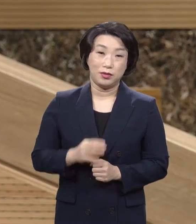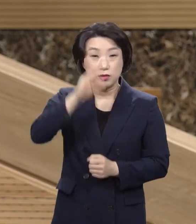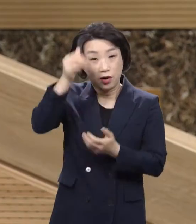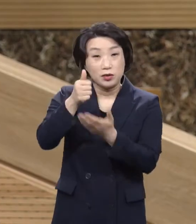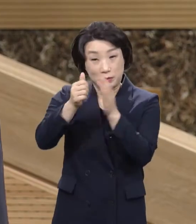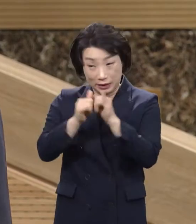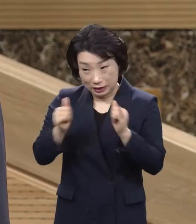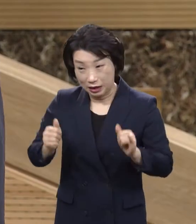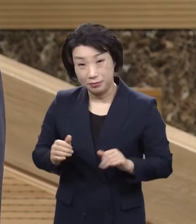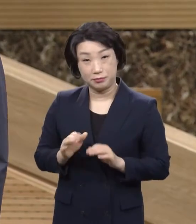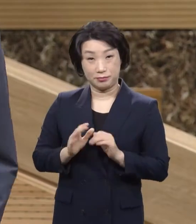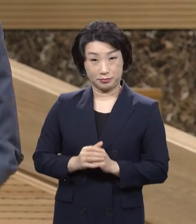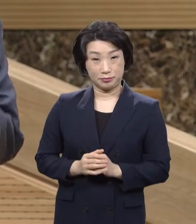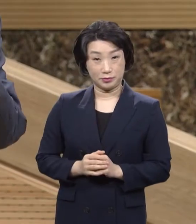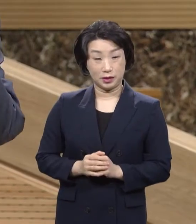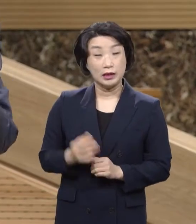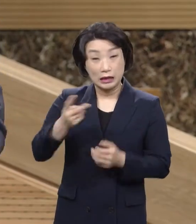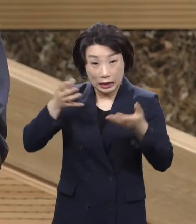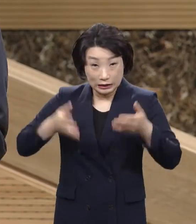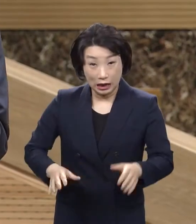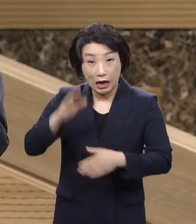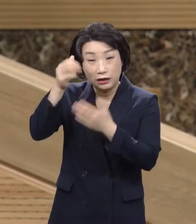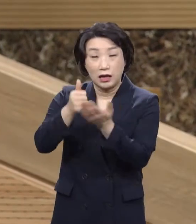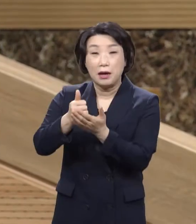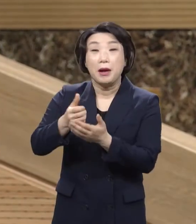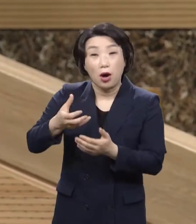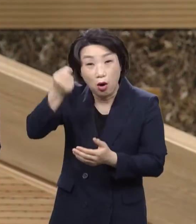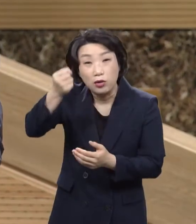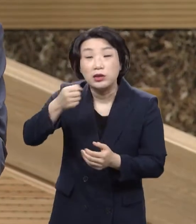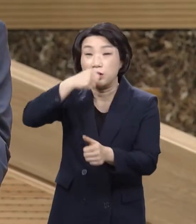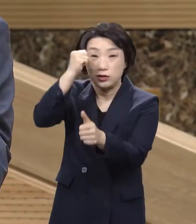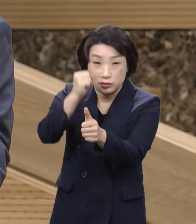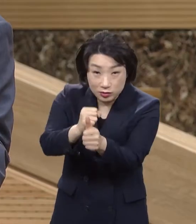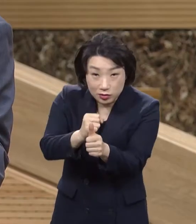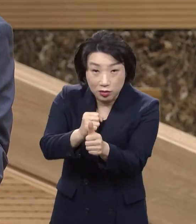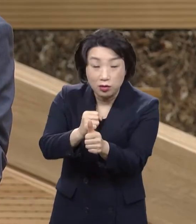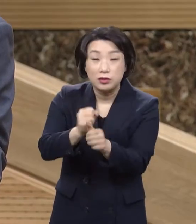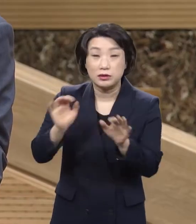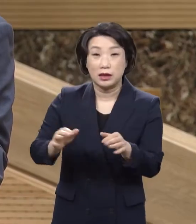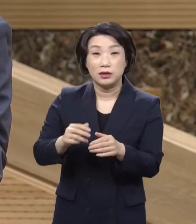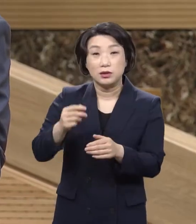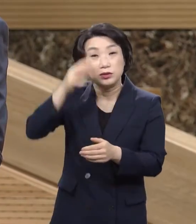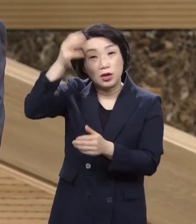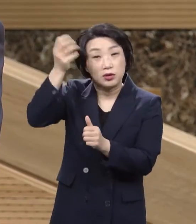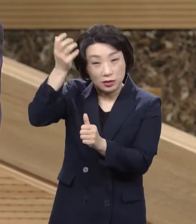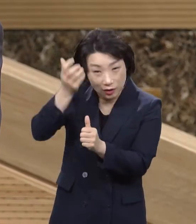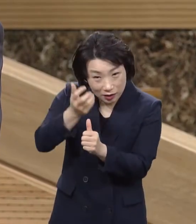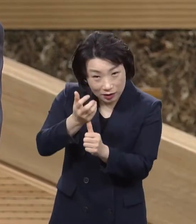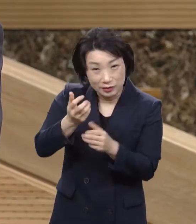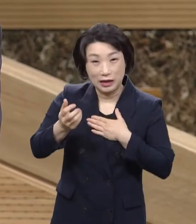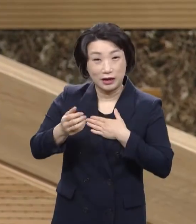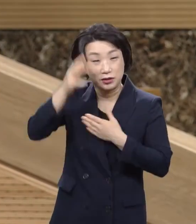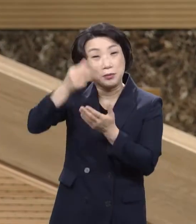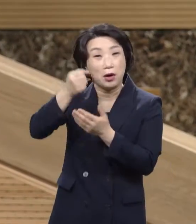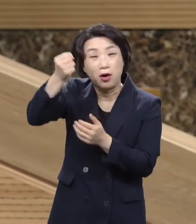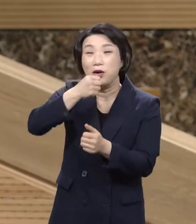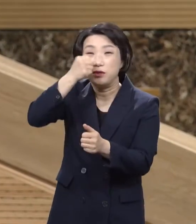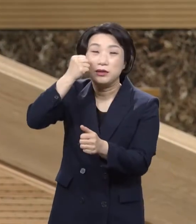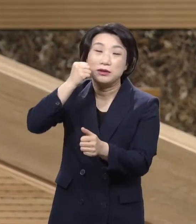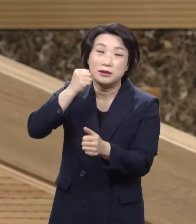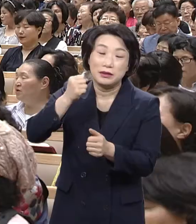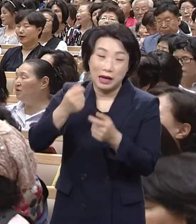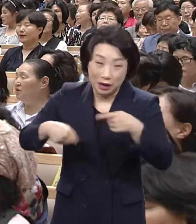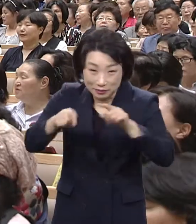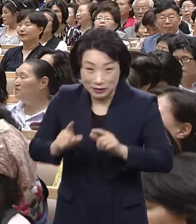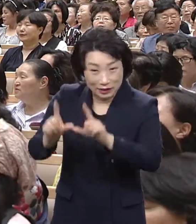성령의 삶, 거듭나서 하나님의 것이라고 인치시고 성령이 내 안에 자기 것이라고 와서 살고 계시다